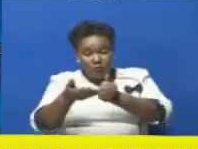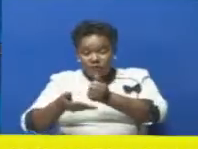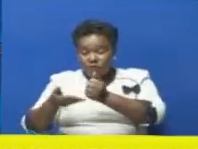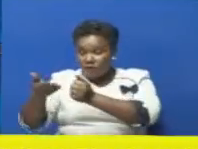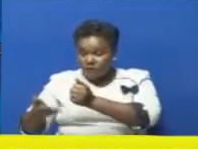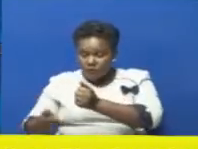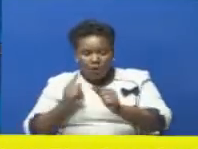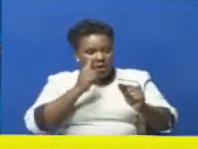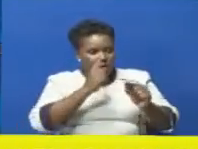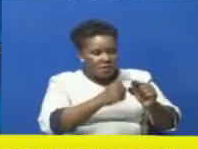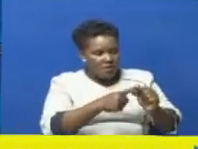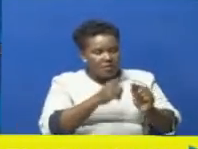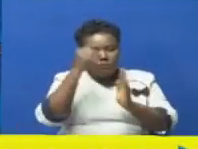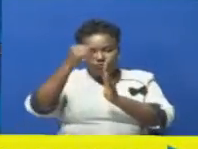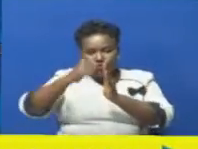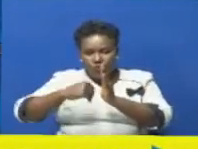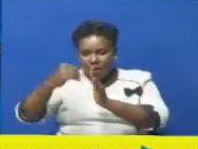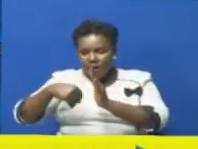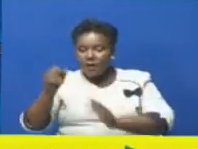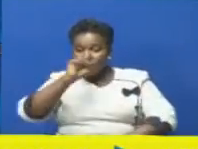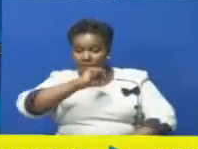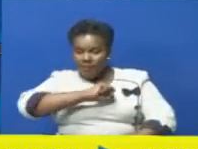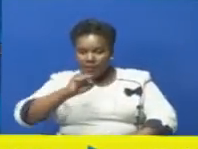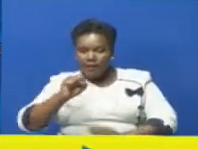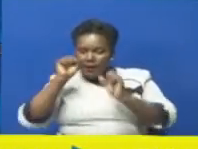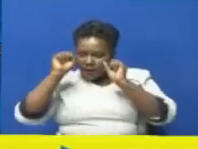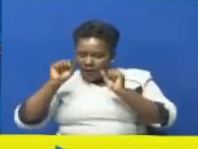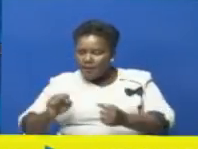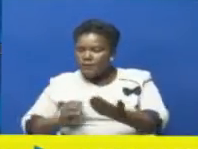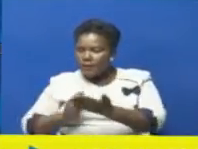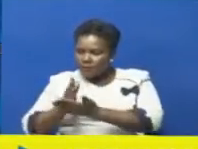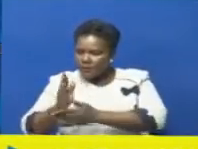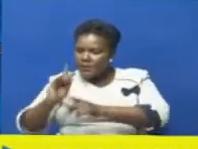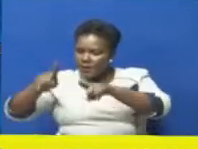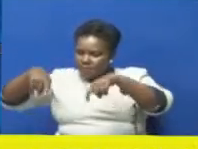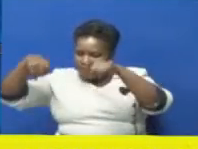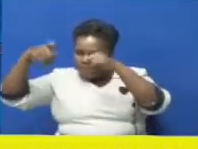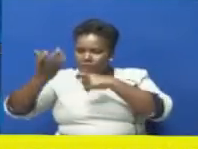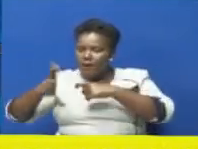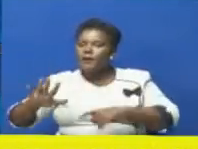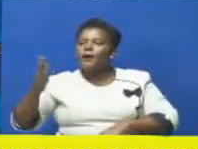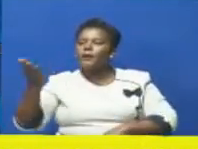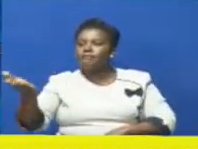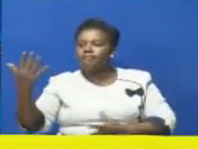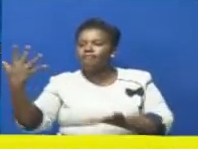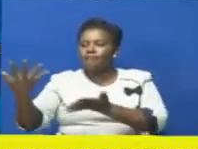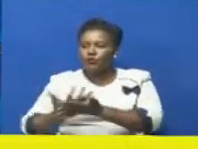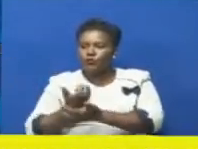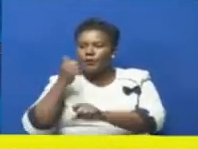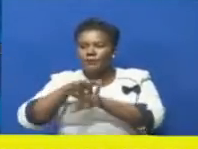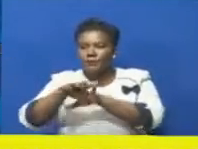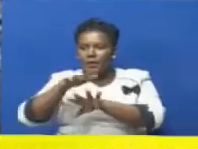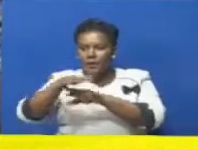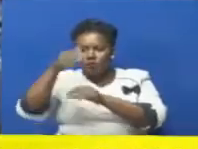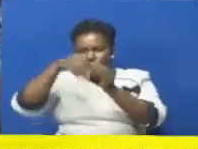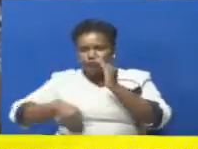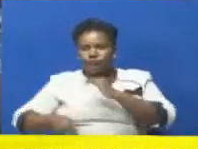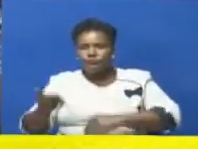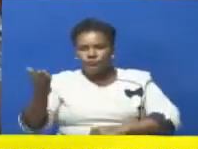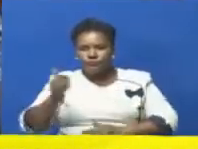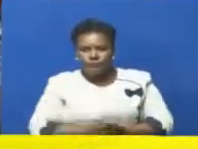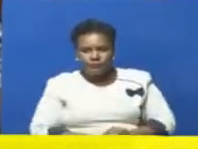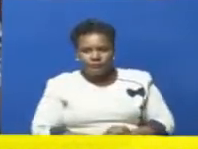na Ruvuma kusafirishwa kupitia bandari ya Mtwara. Tuungane na Martina Ngulumbi kwa taarifa zaidi. Brigadia